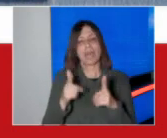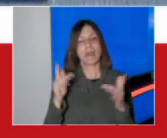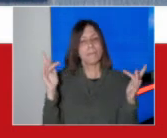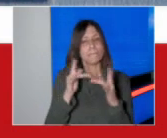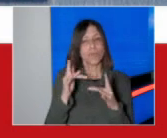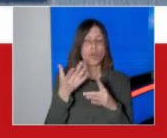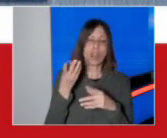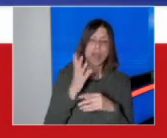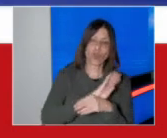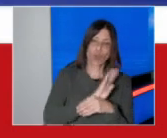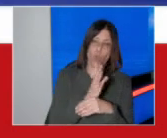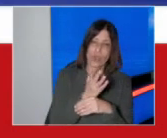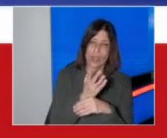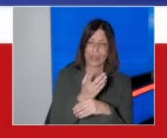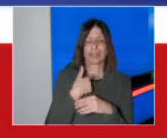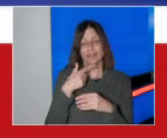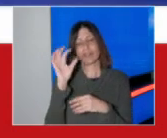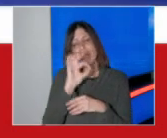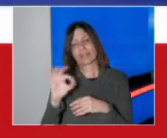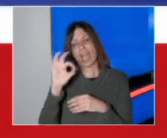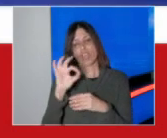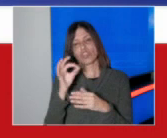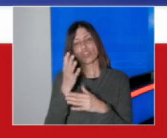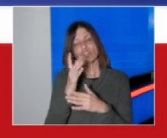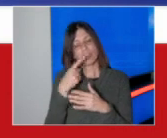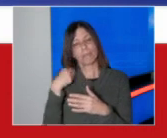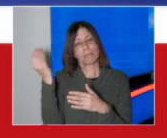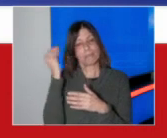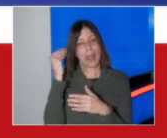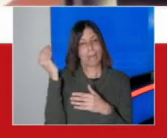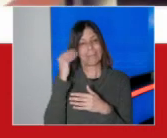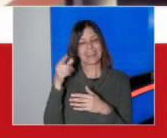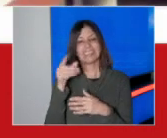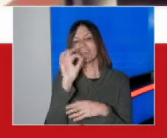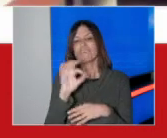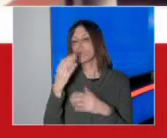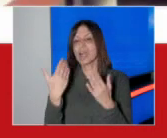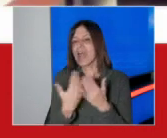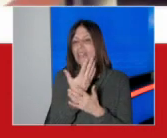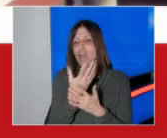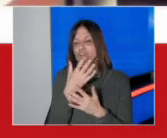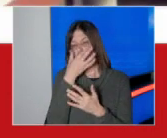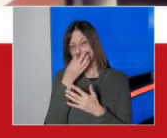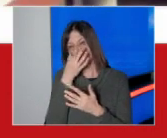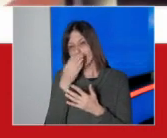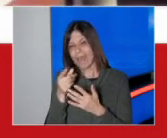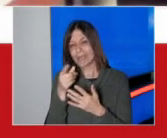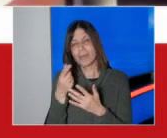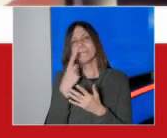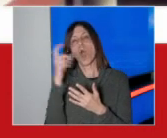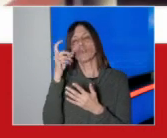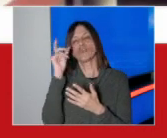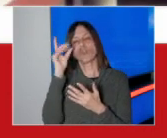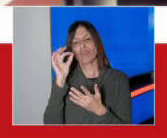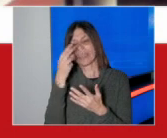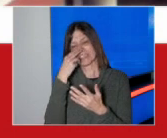תורת לחימה, תראה, אנחנו עדיין בשלבי הלמידה. זהו. זה וירוס שהוא חדש, שפעת, אתה משווה וירוס כמו שפעת עם מאות שנים